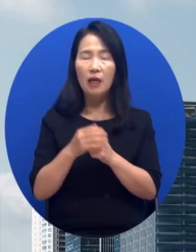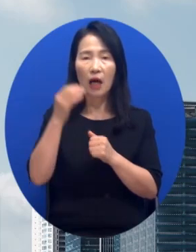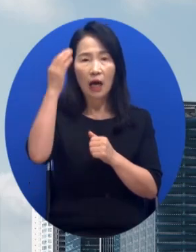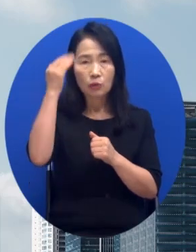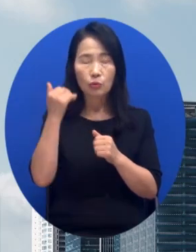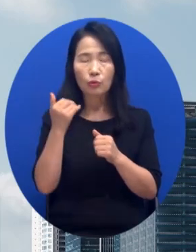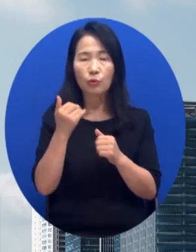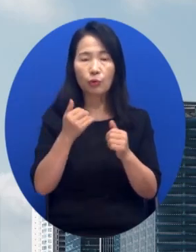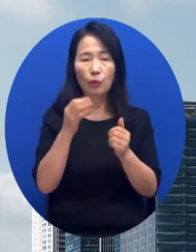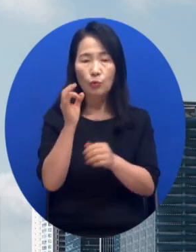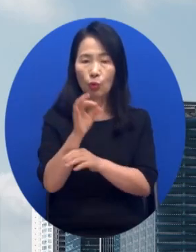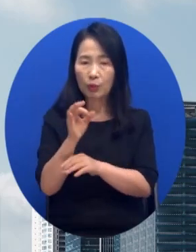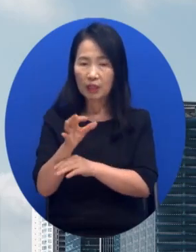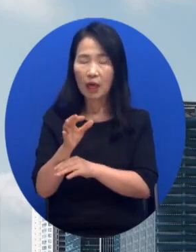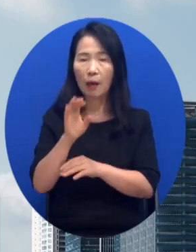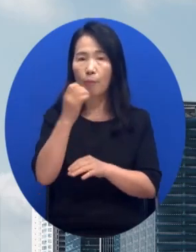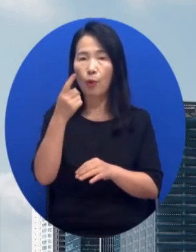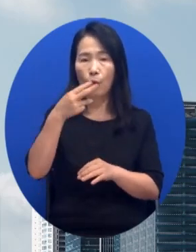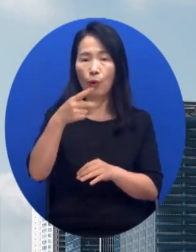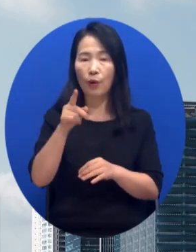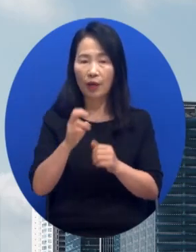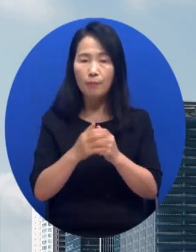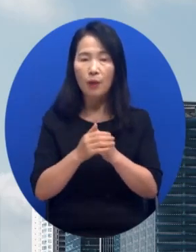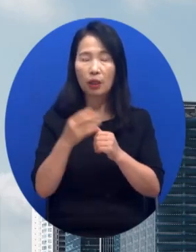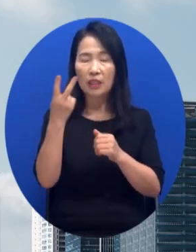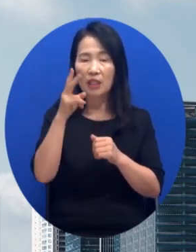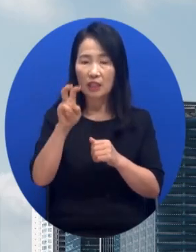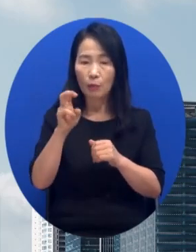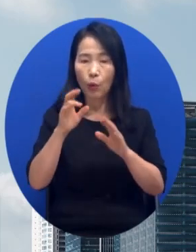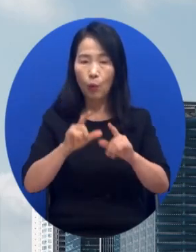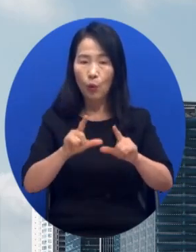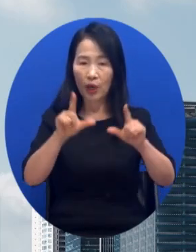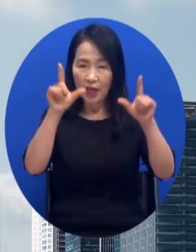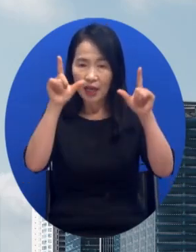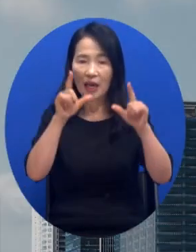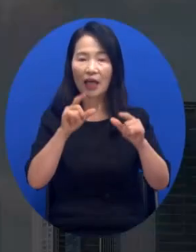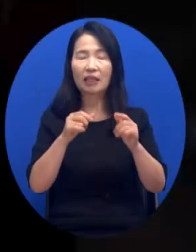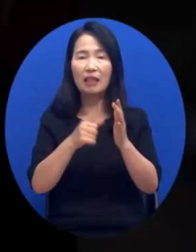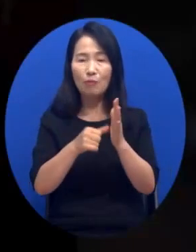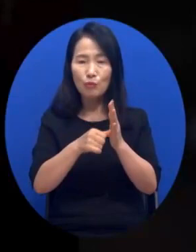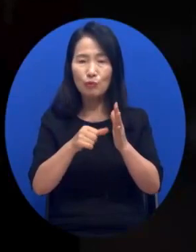한국 소비자 포럼이 2020 올해의 브랜드 대상을 발표했습니다.